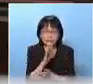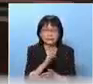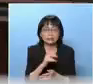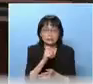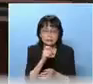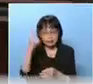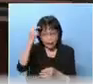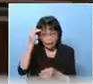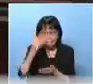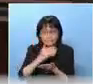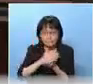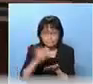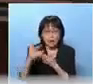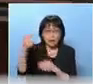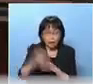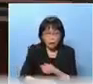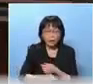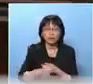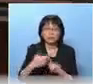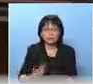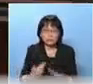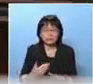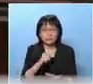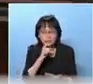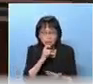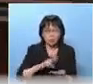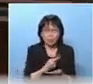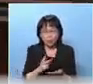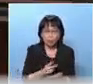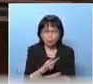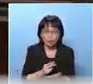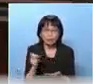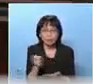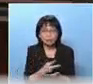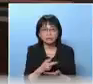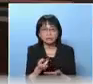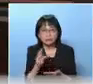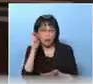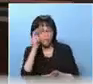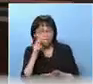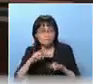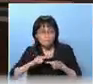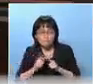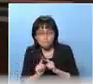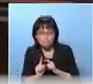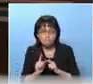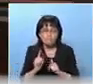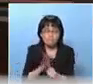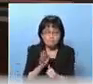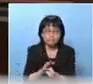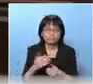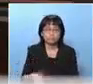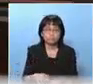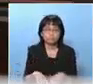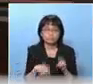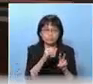關能源方面的政策都持續不斷地作出改變和轉型。而早在2020年，我們國家